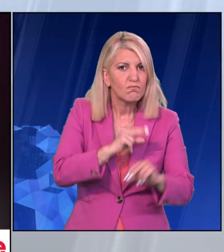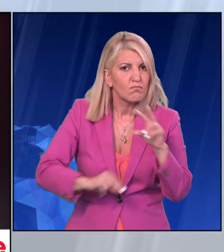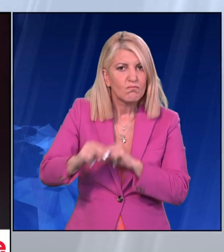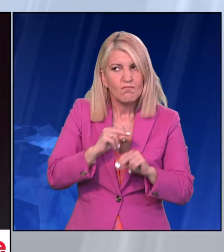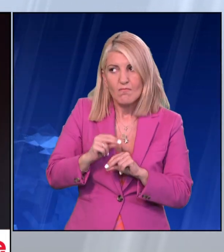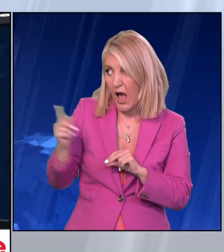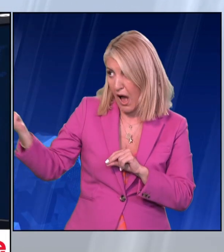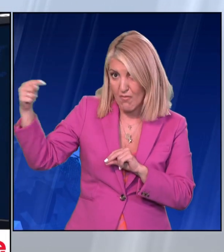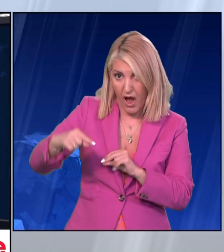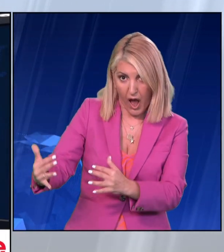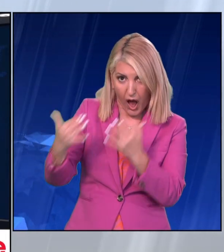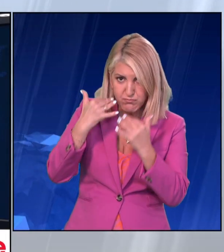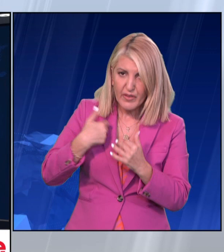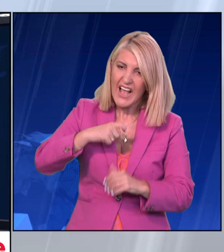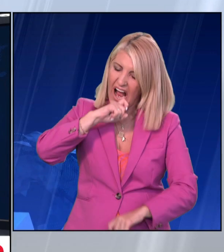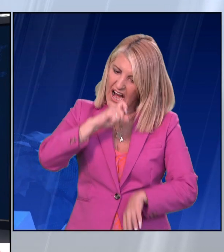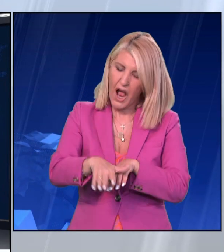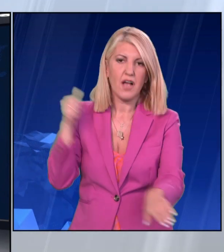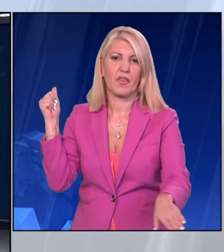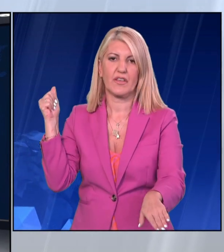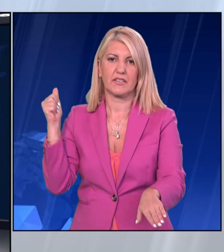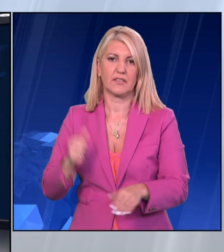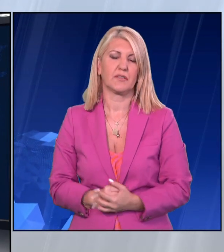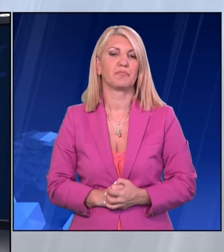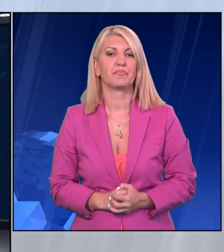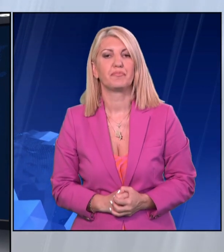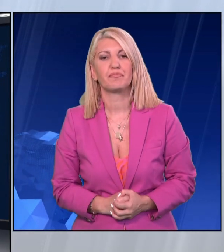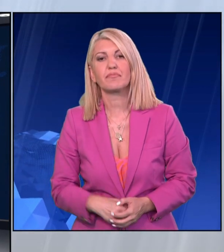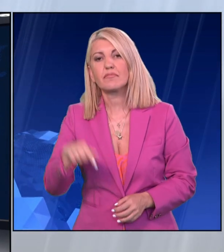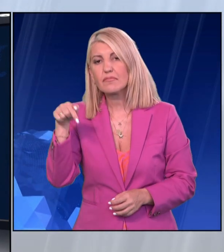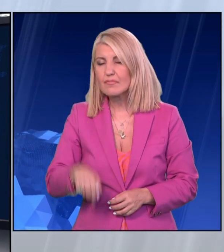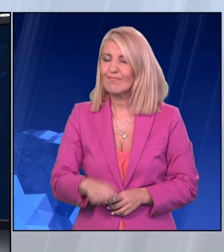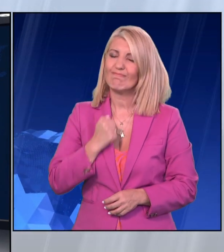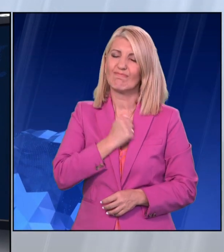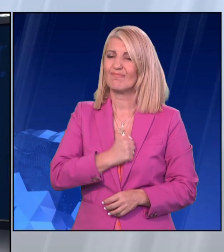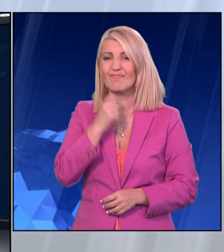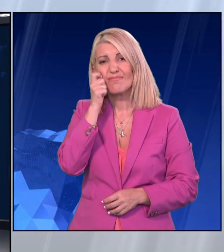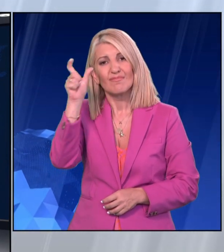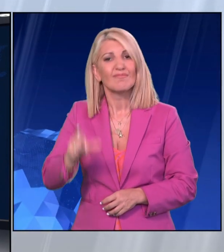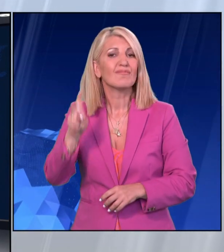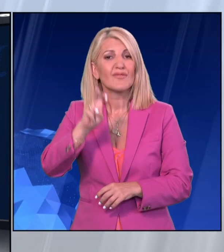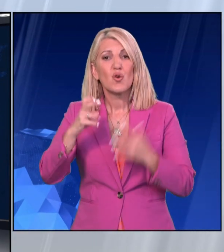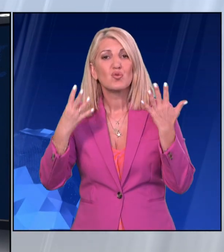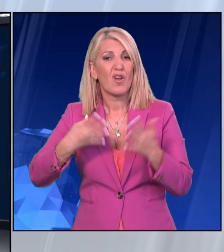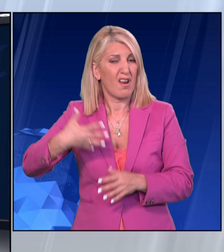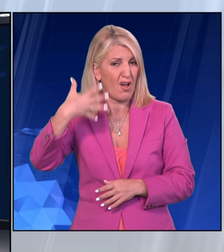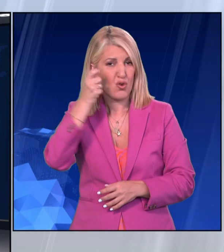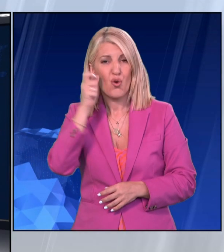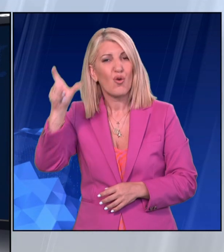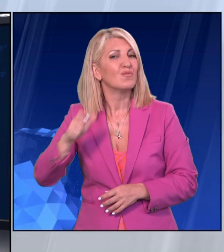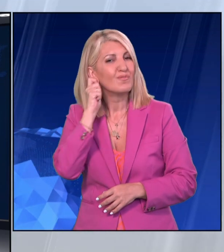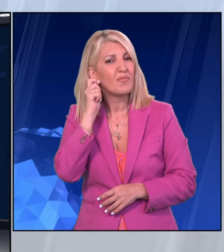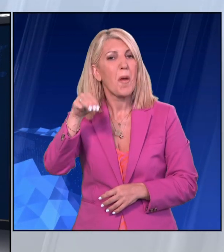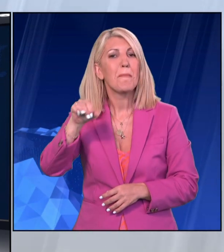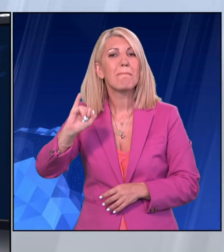τους ενέργειες. Απαρηγόρητοι τώρα είναι οι γονείς, οι συγγενείς και οι φίλοι του 29χρονου Μιχάλη από την Ελευσίνα